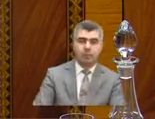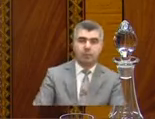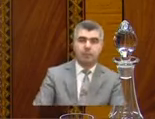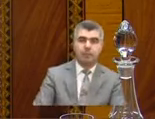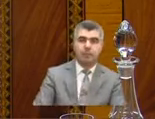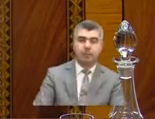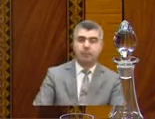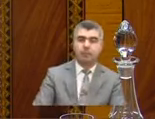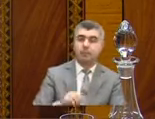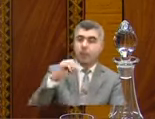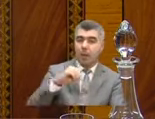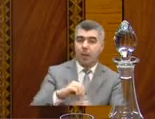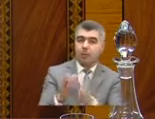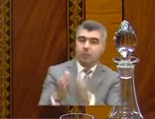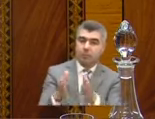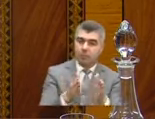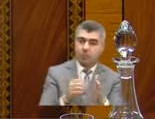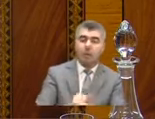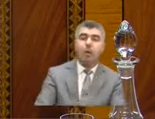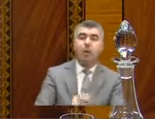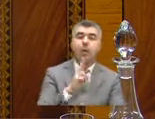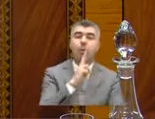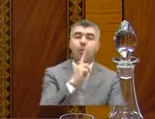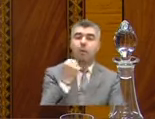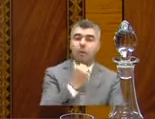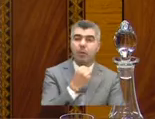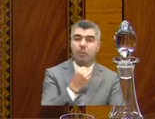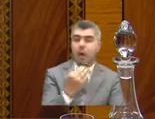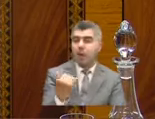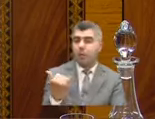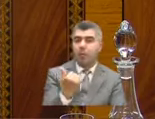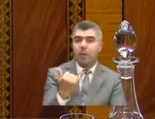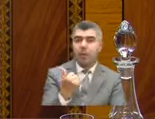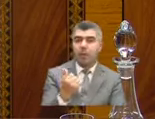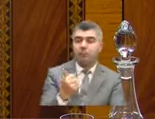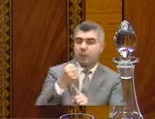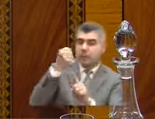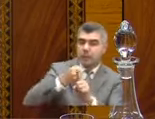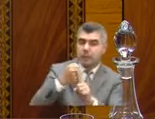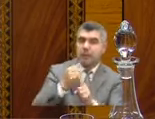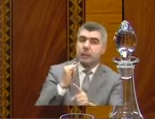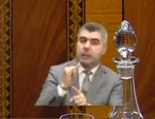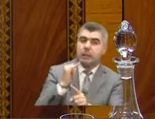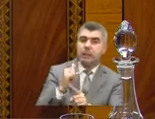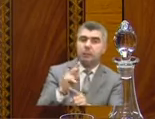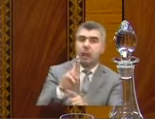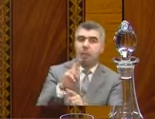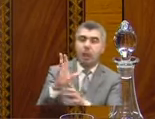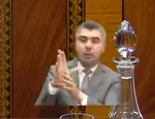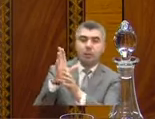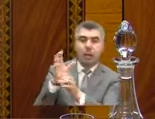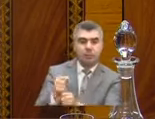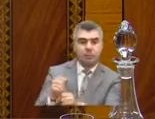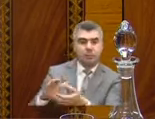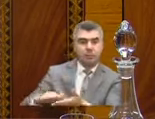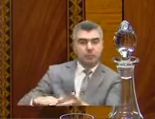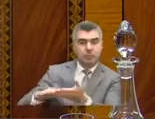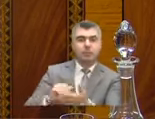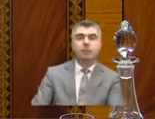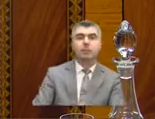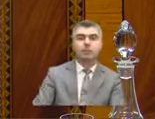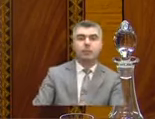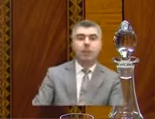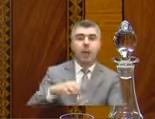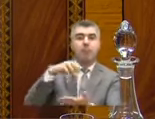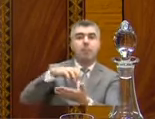جانب آخر، تولي الحكومة اهتماما خاصا لمواصلة تفعيل التوجيهات الملكية السامية بخصوص